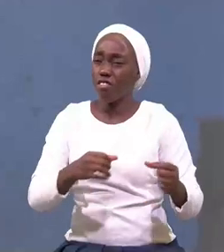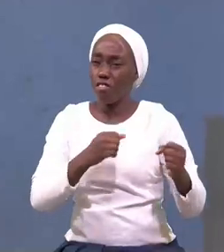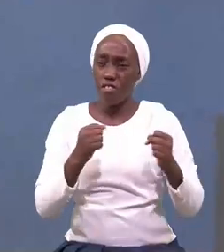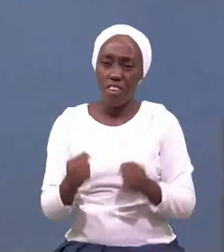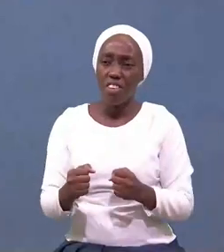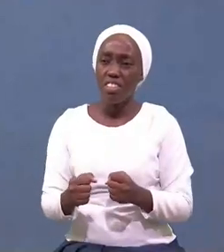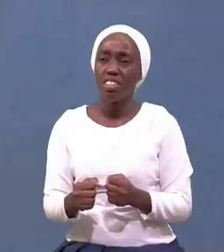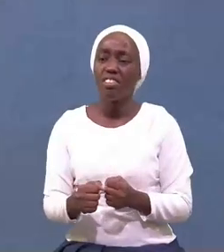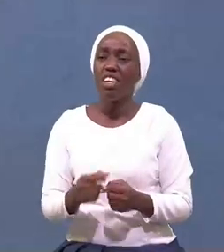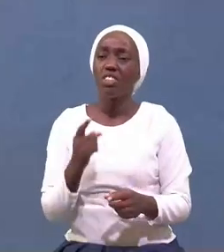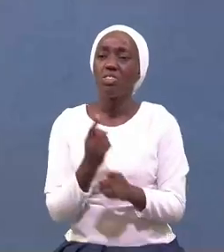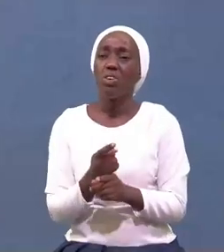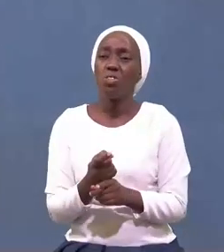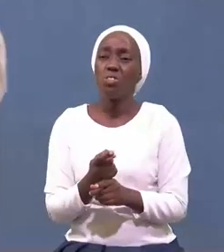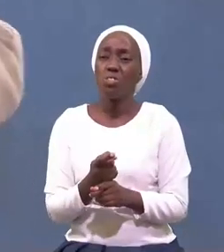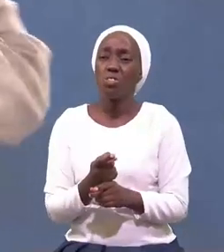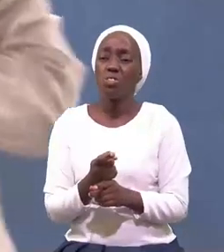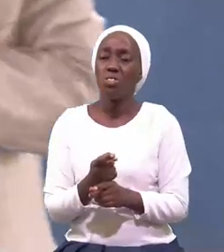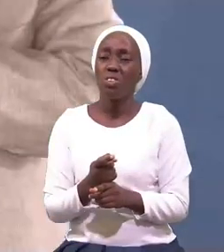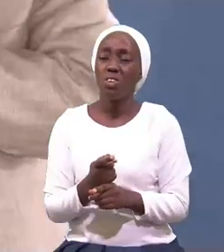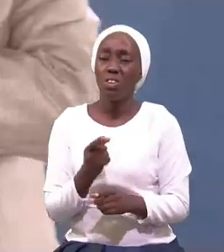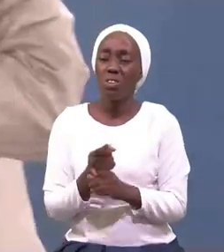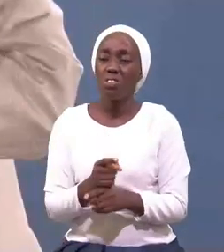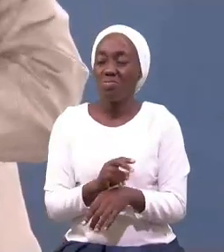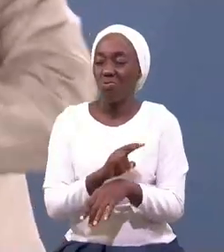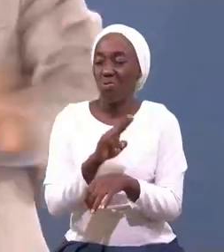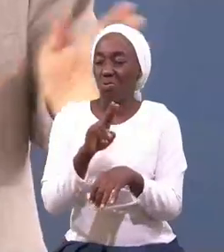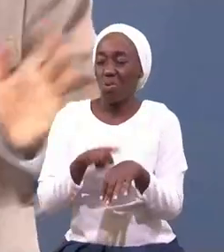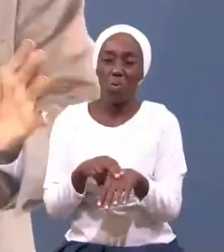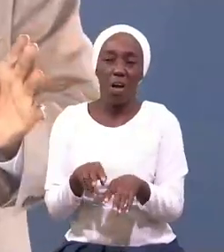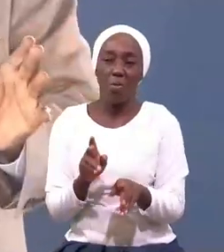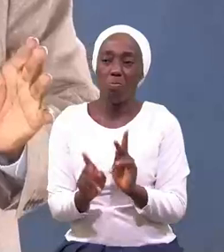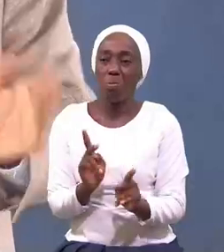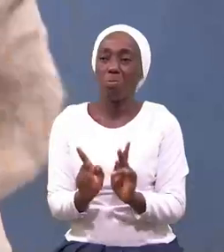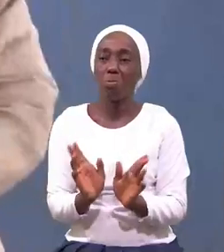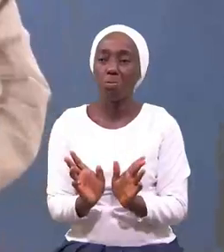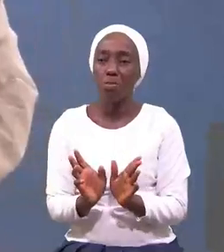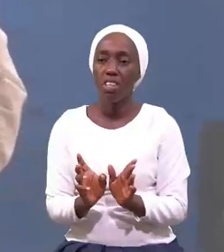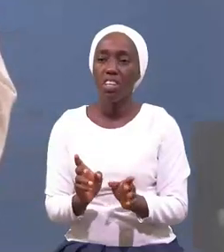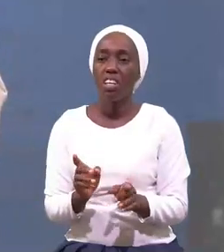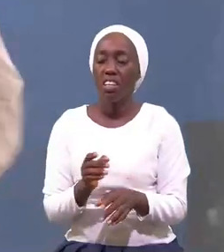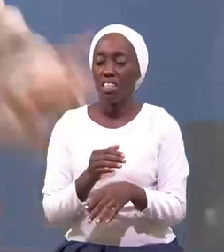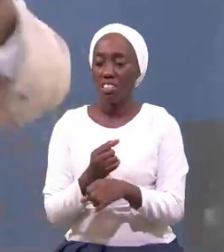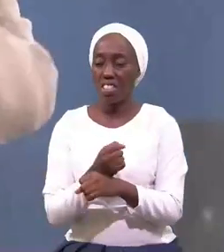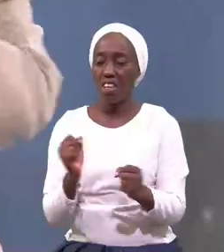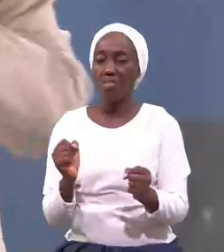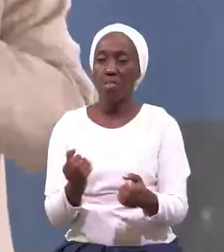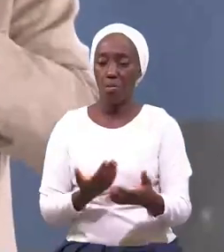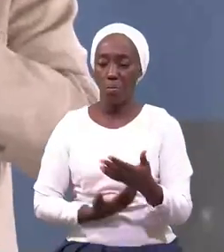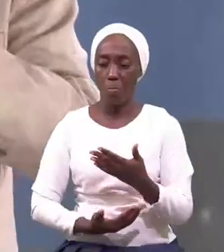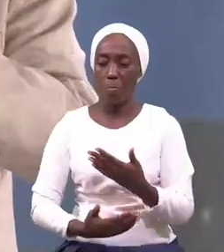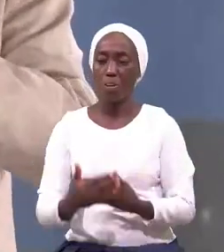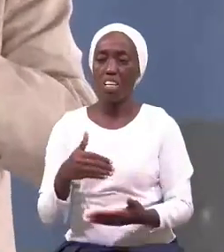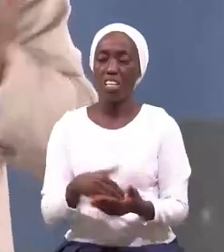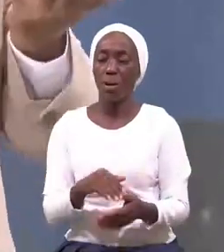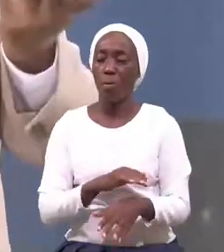Ils étaient des personnes normales et régulières, des croyants, sauvés, nés de nouveau.